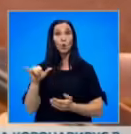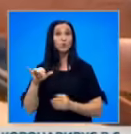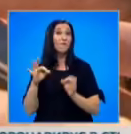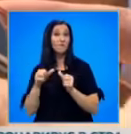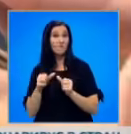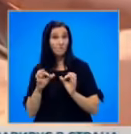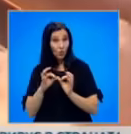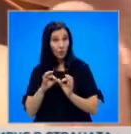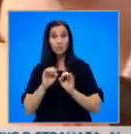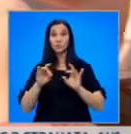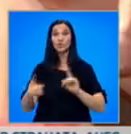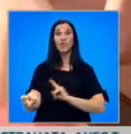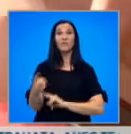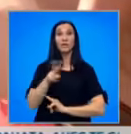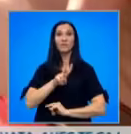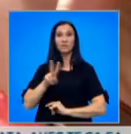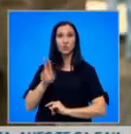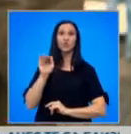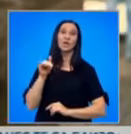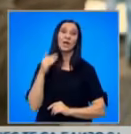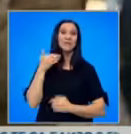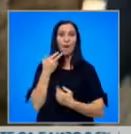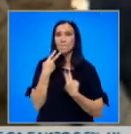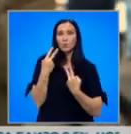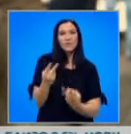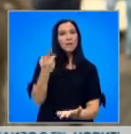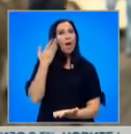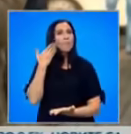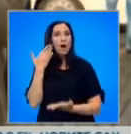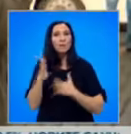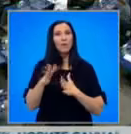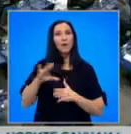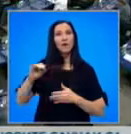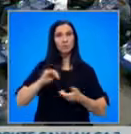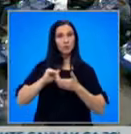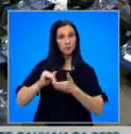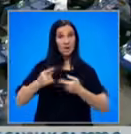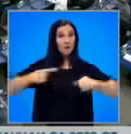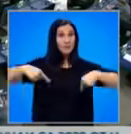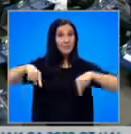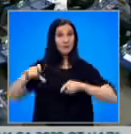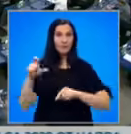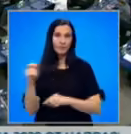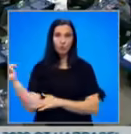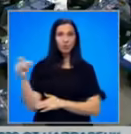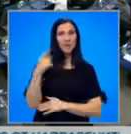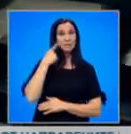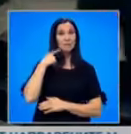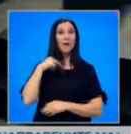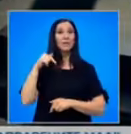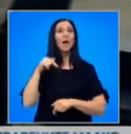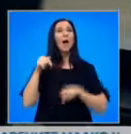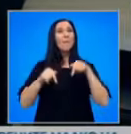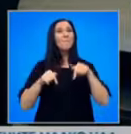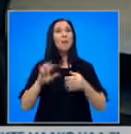че 2022 ще бъде посветена на младите хора в Евросъюза. В залата в Страсбург тя дойде с младата параолимпийка